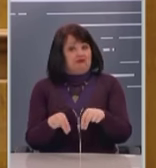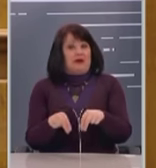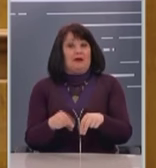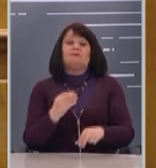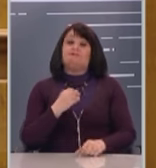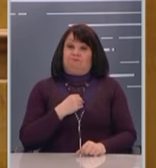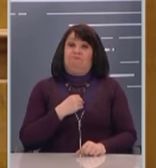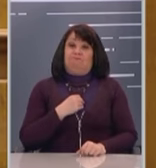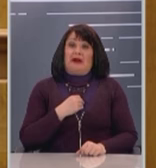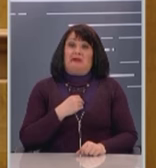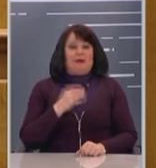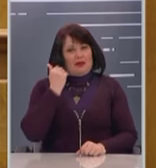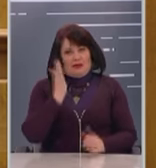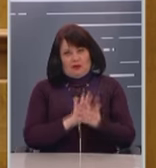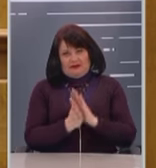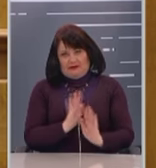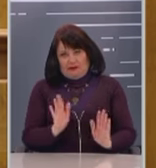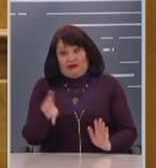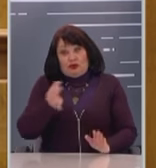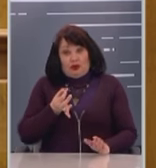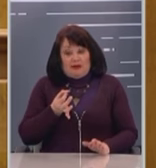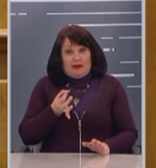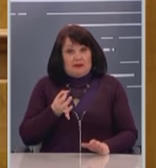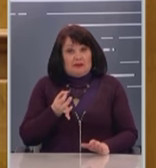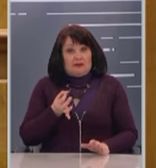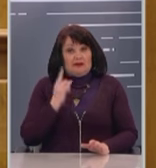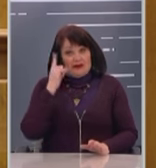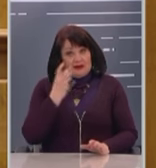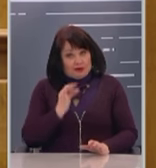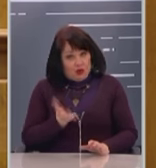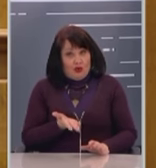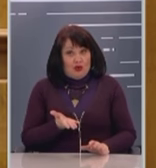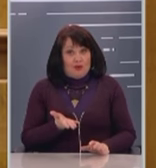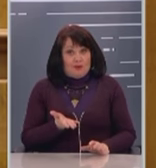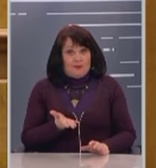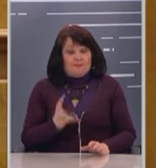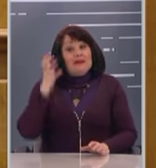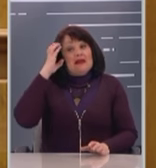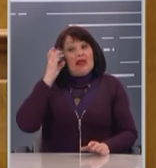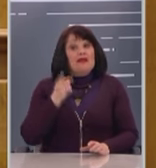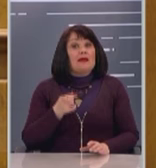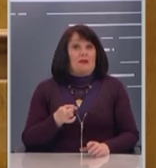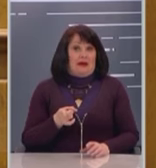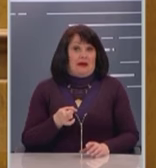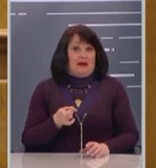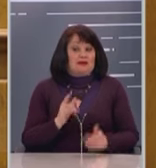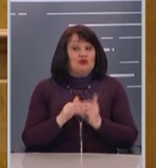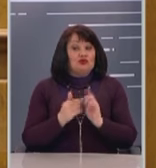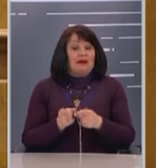Λυπάμαι, αλλά αυτό δεν είναι πιστικό. Και ξέρετε, για να σας θυμίσω και κάτι άλλο που σας